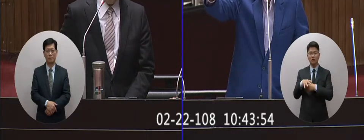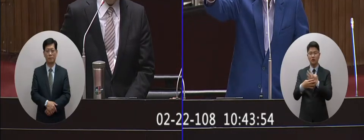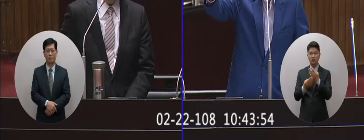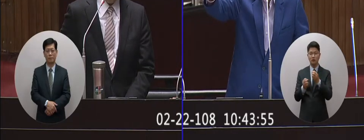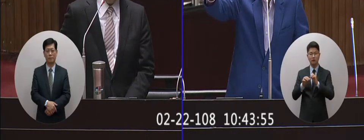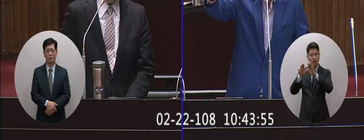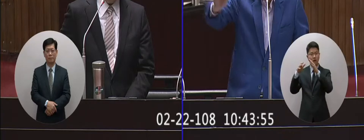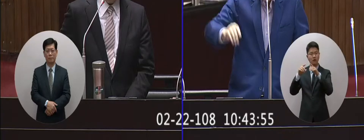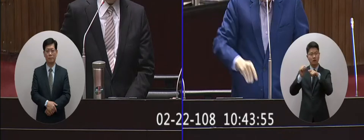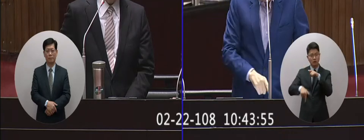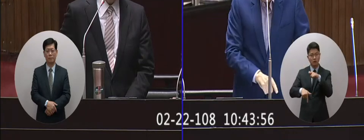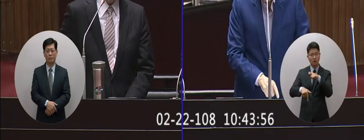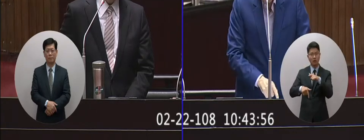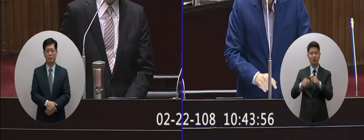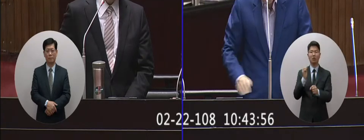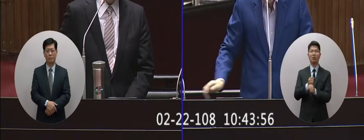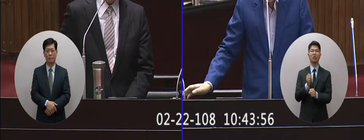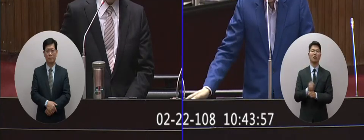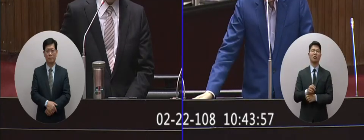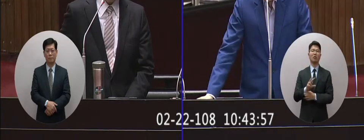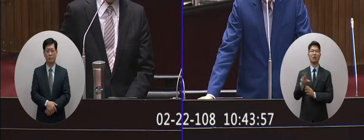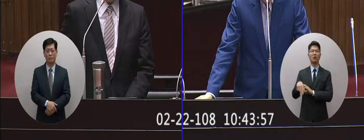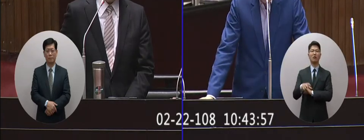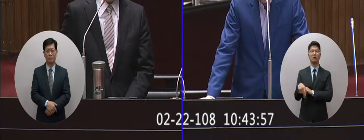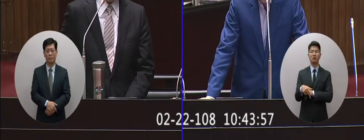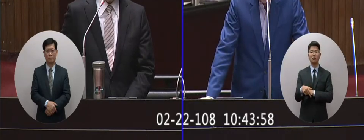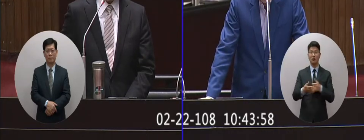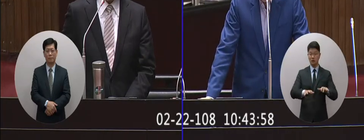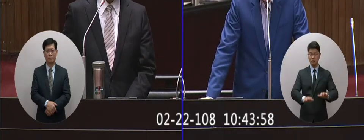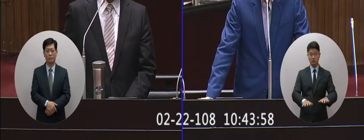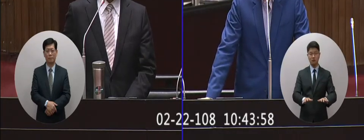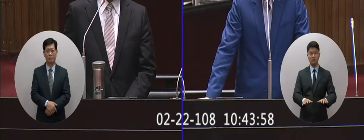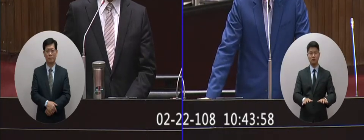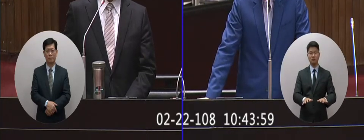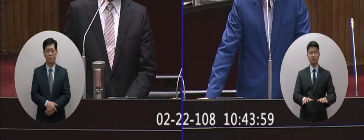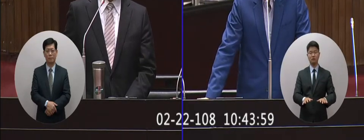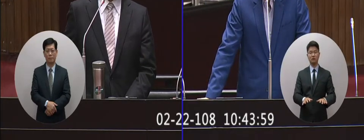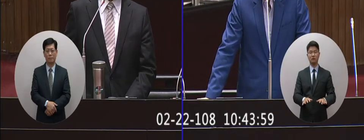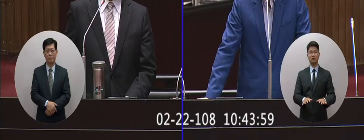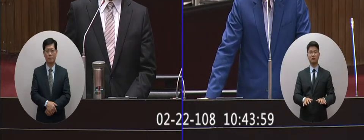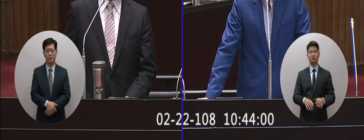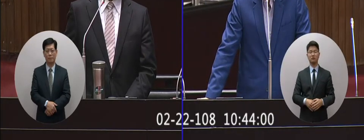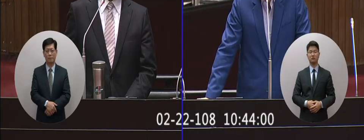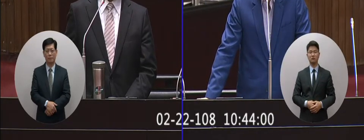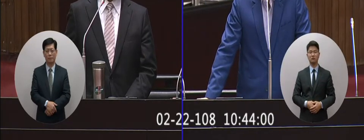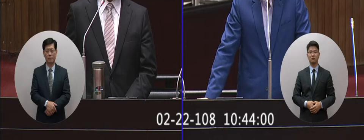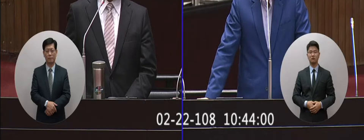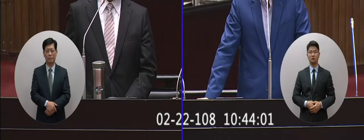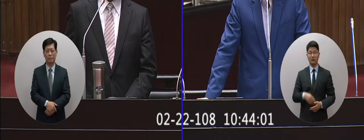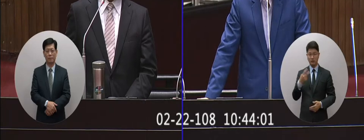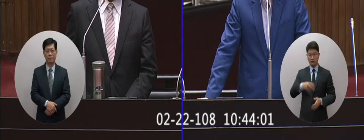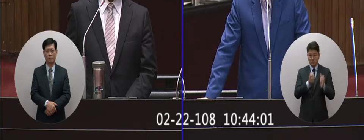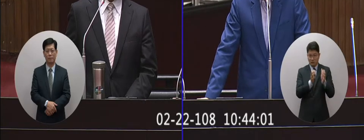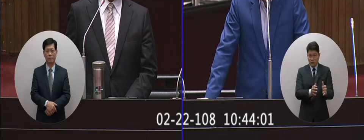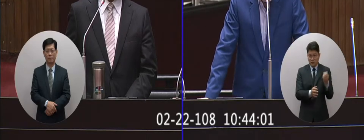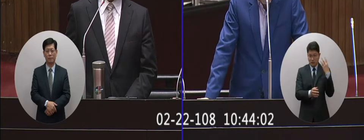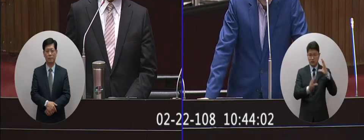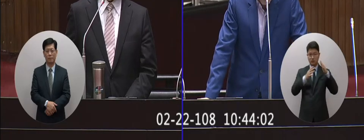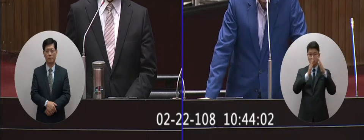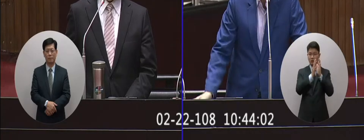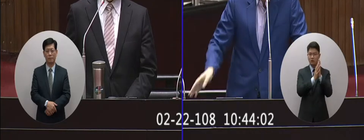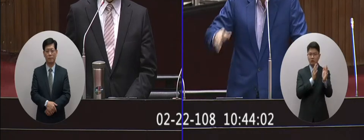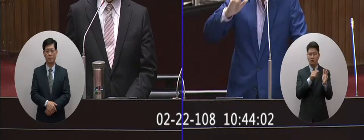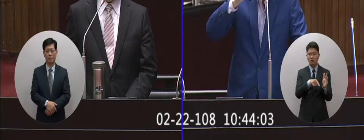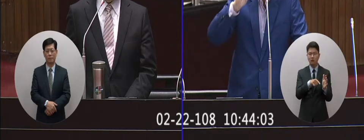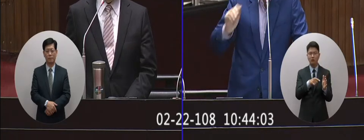没做，现在又成立一个 新的国家队，院长可不